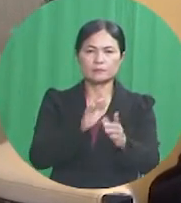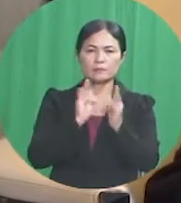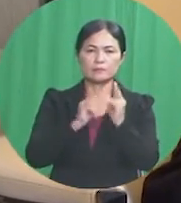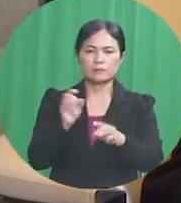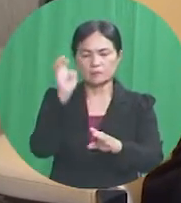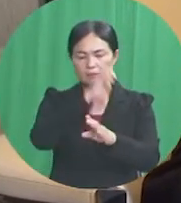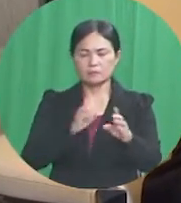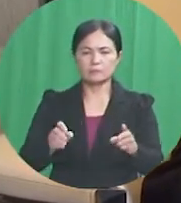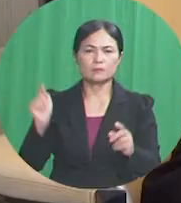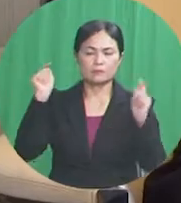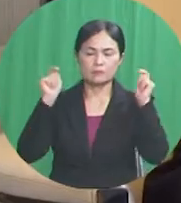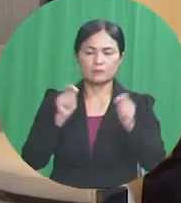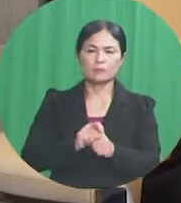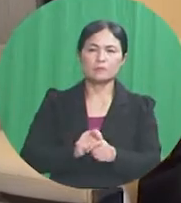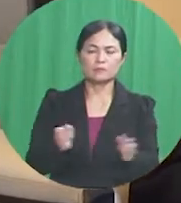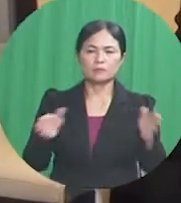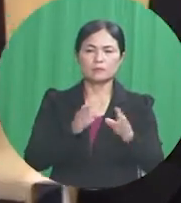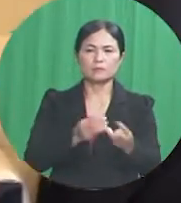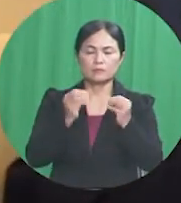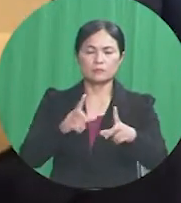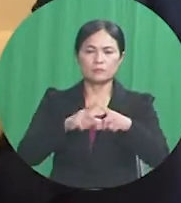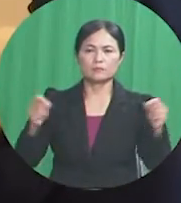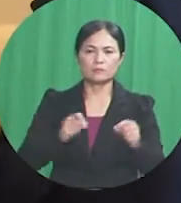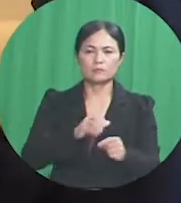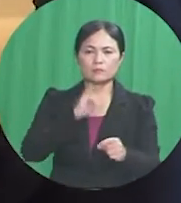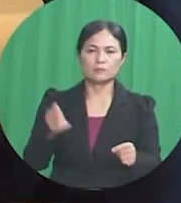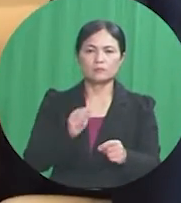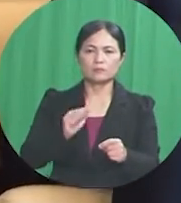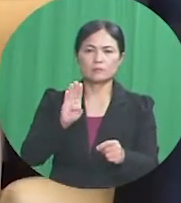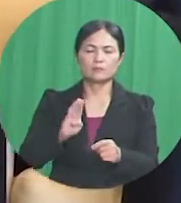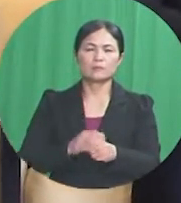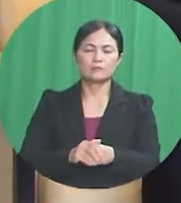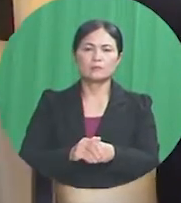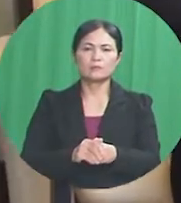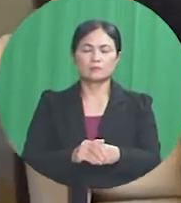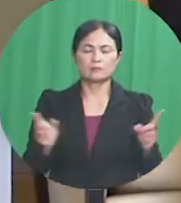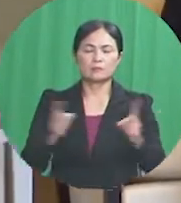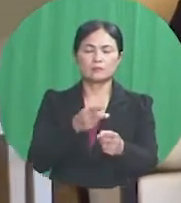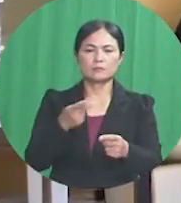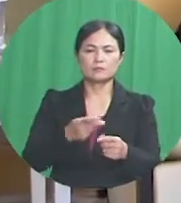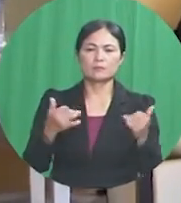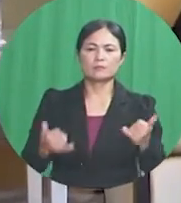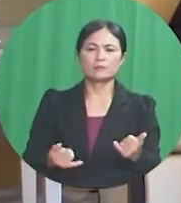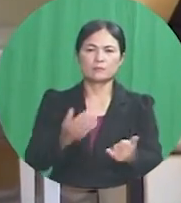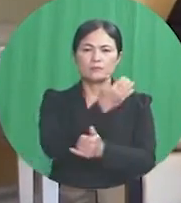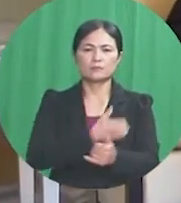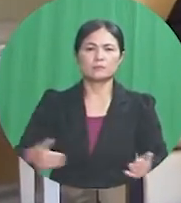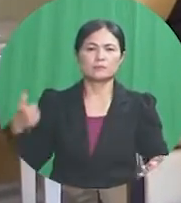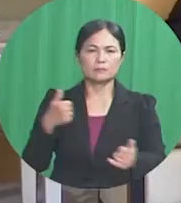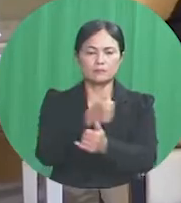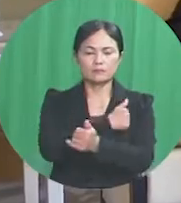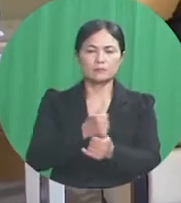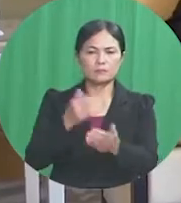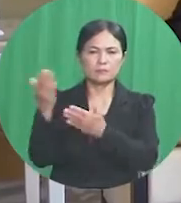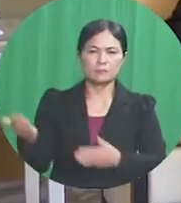បចូលរួមពិធីបុណ្យសពរបស់អតីតនាយករដ្ឋមន្ត្រីជប៉ុន Shinzo Abeនៅក្នុងចំនួនធ្វើភិក្ខុនេះសម្តេចតេជោហ៊ុនសែន